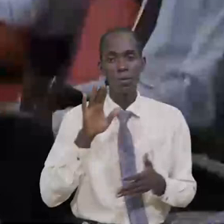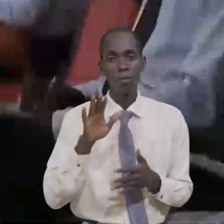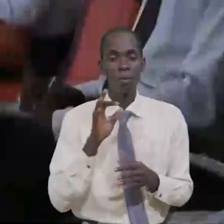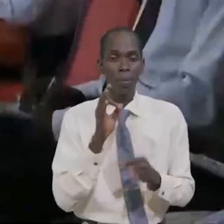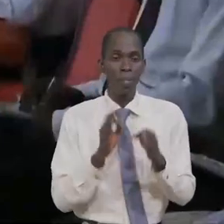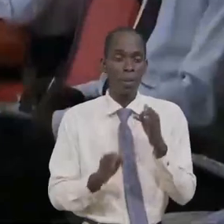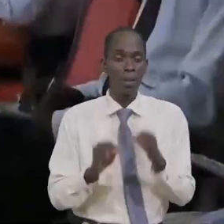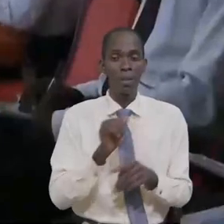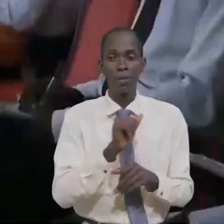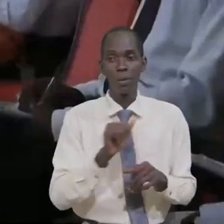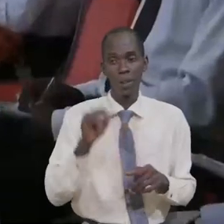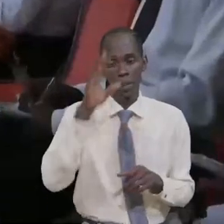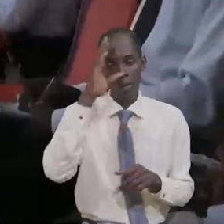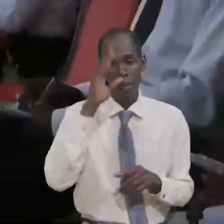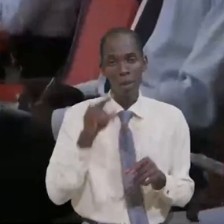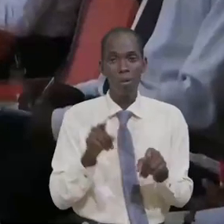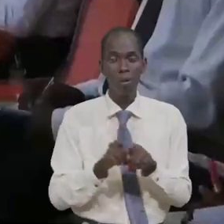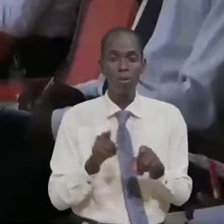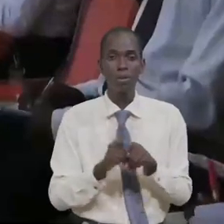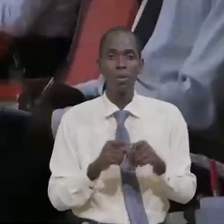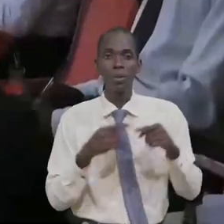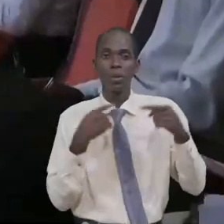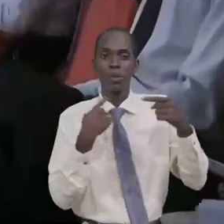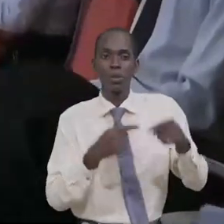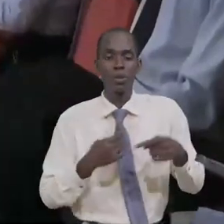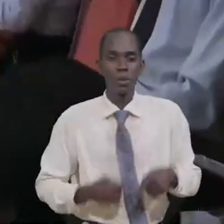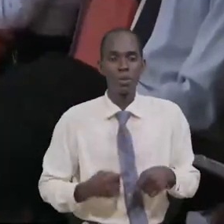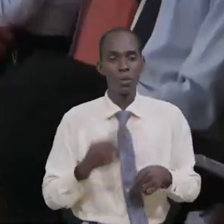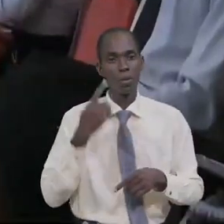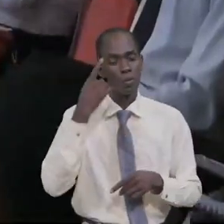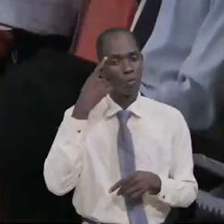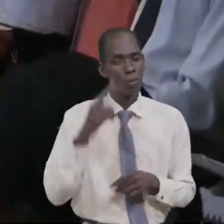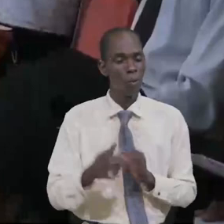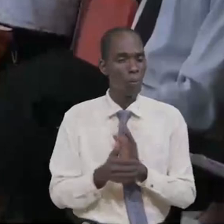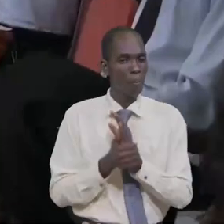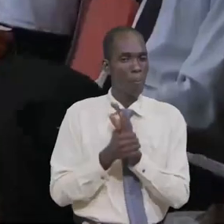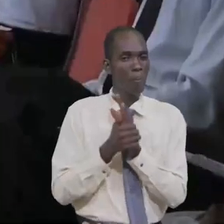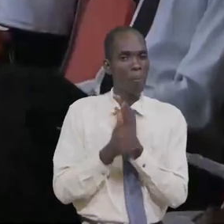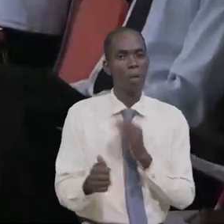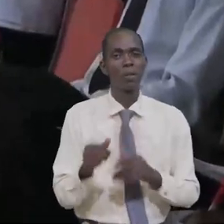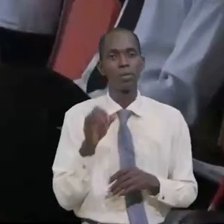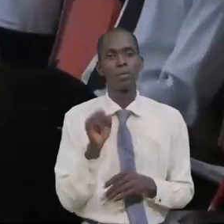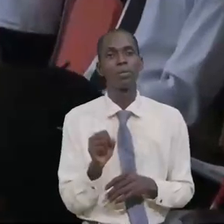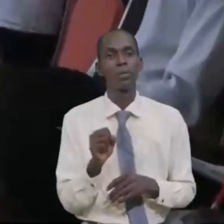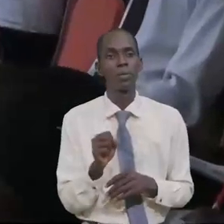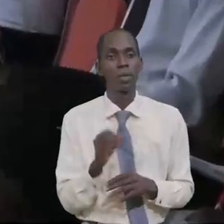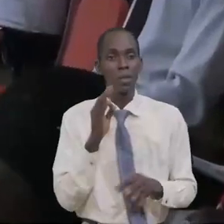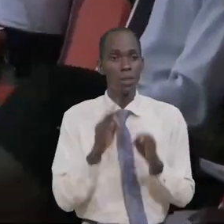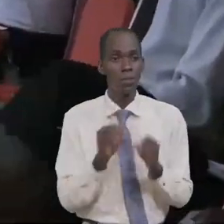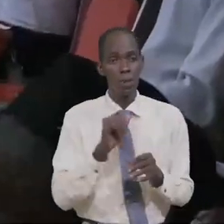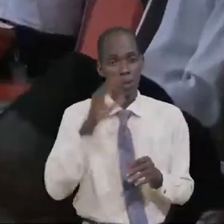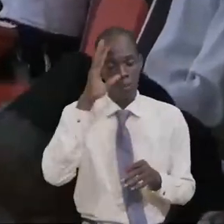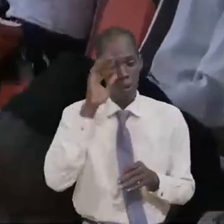2,5 et l'athlète n'est pas couronnée vous voyez c'est au pluriel un homme un bon homme